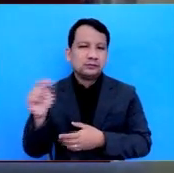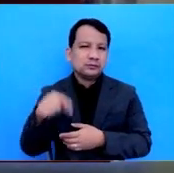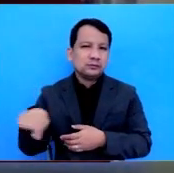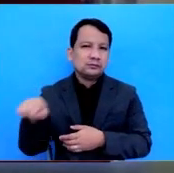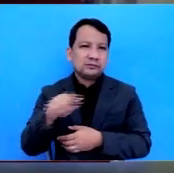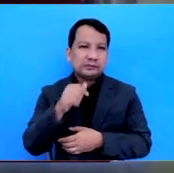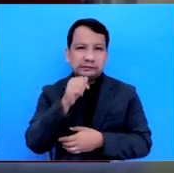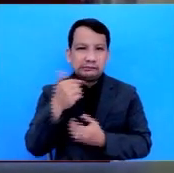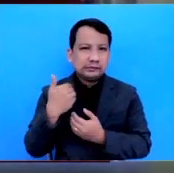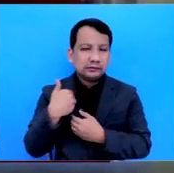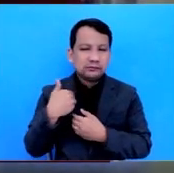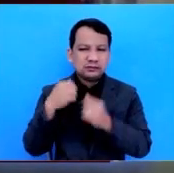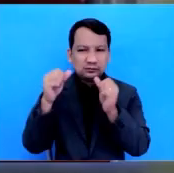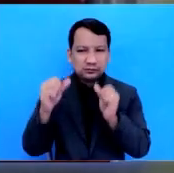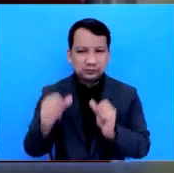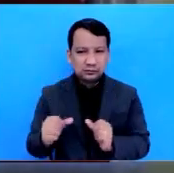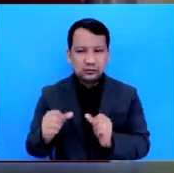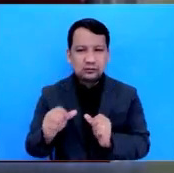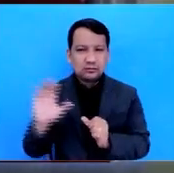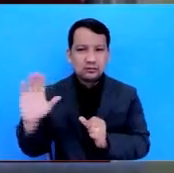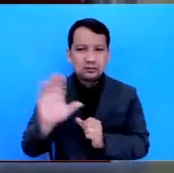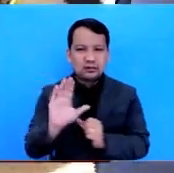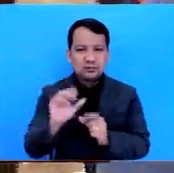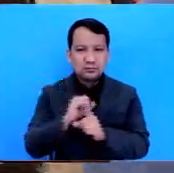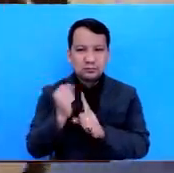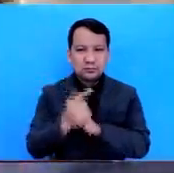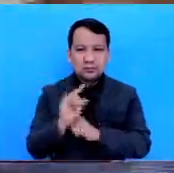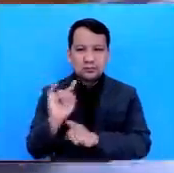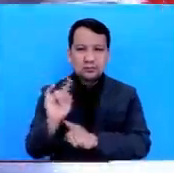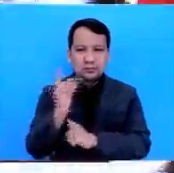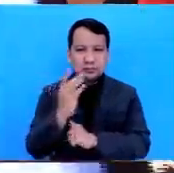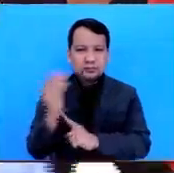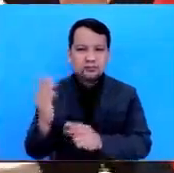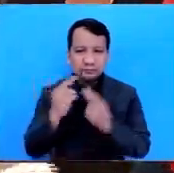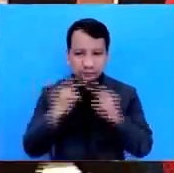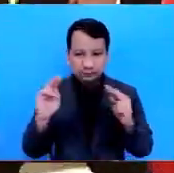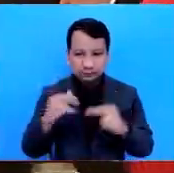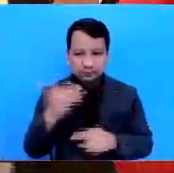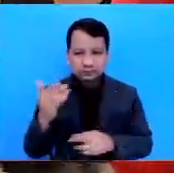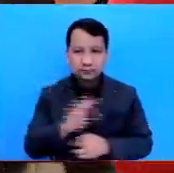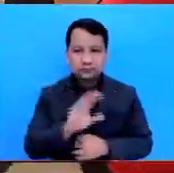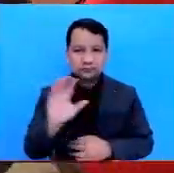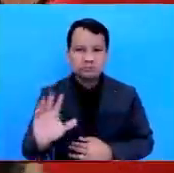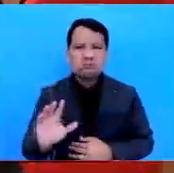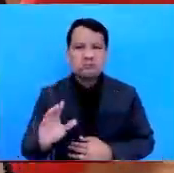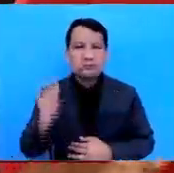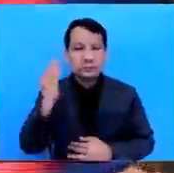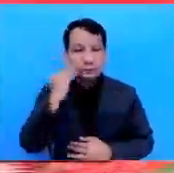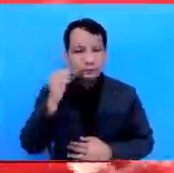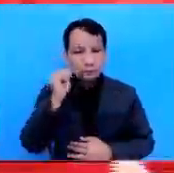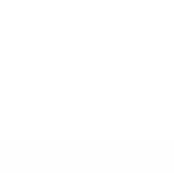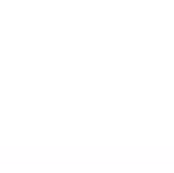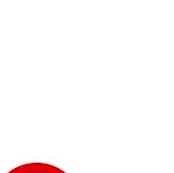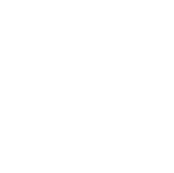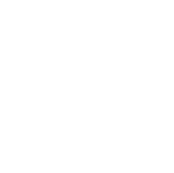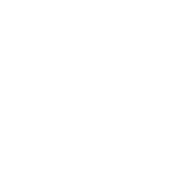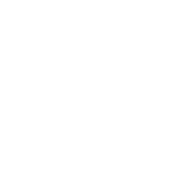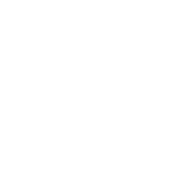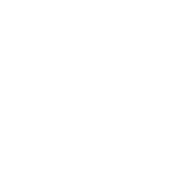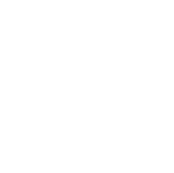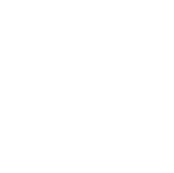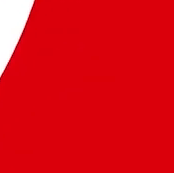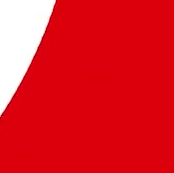irresponsabling nagpo-post sa kanilang social media. Nagbabalita mula sa Frontline, Marlene Alcaide, News 5.